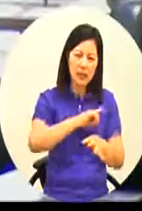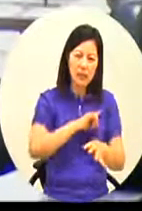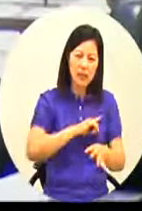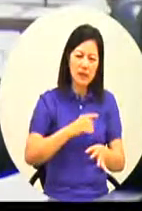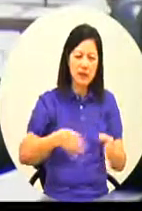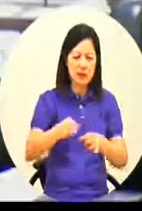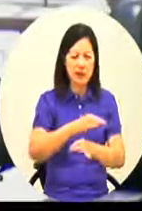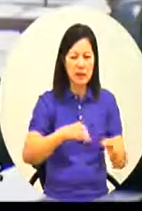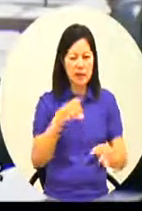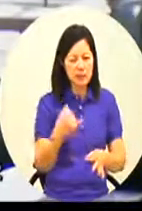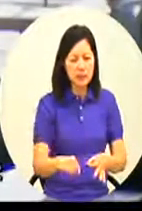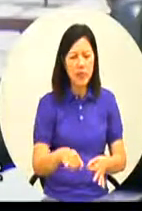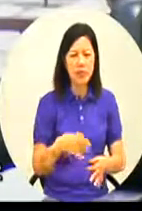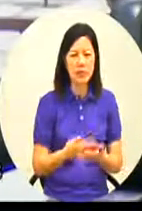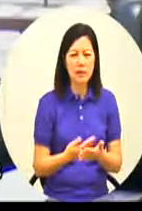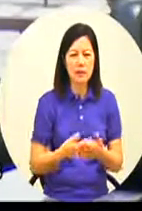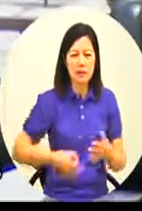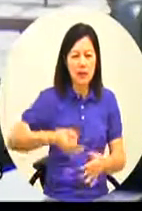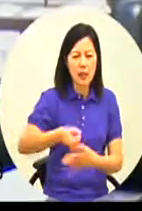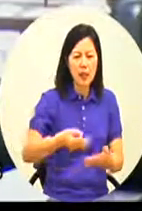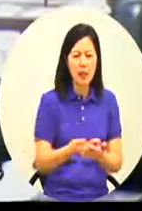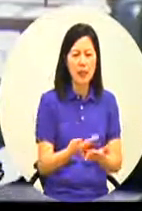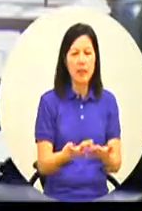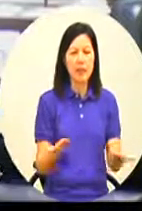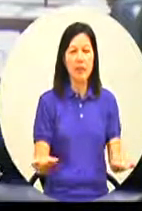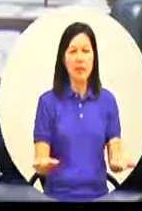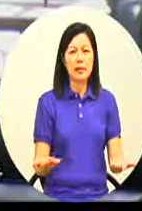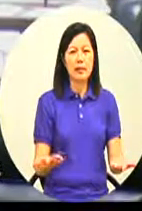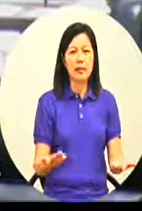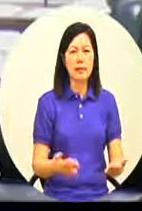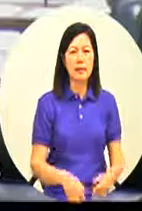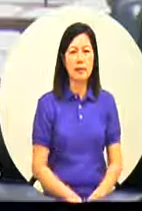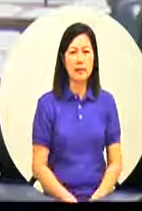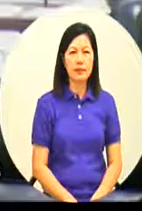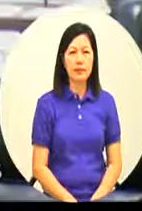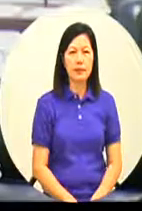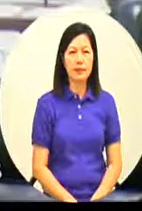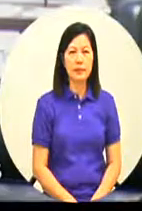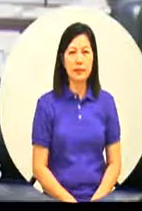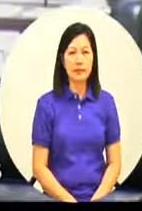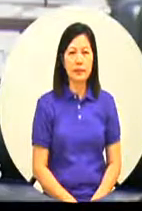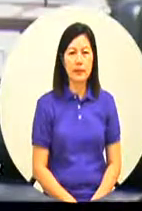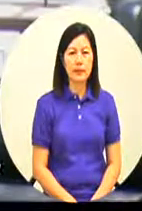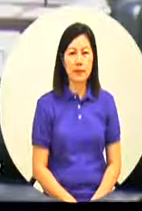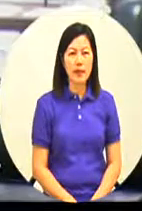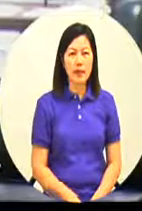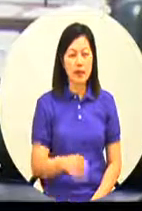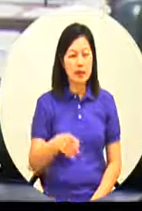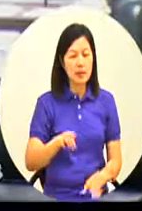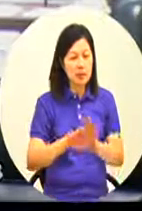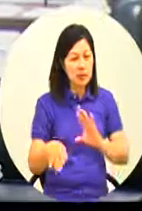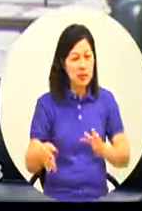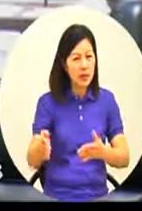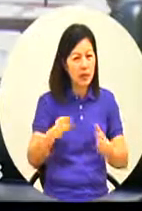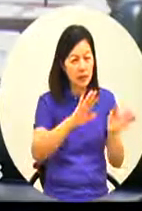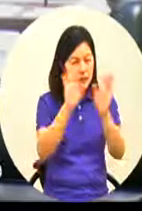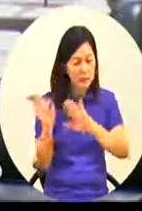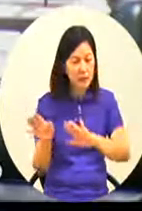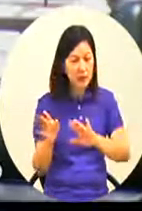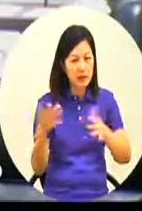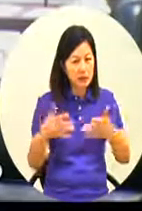济状况不好的时候，那些人怎么办？那些人怎么办？那这一个课税的办法有没有问